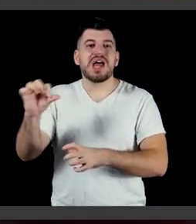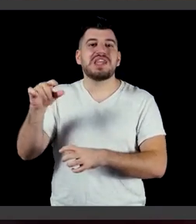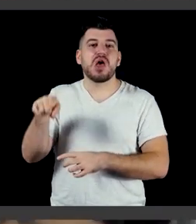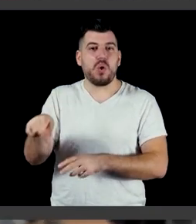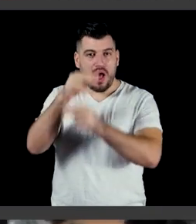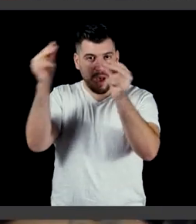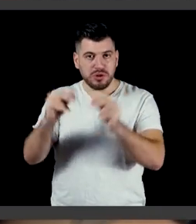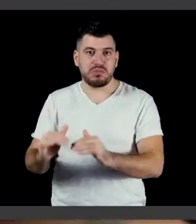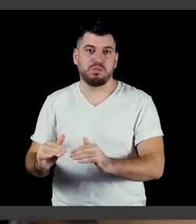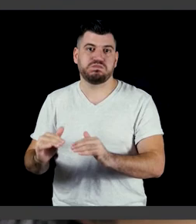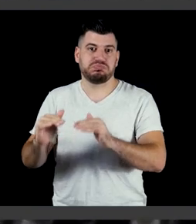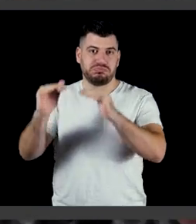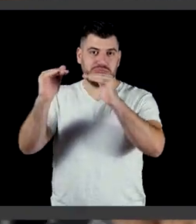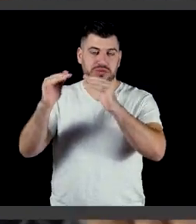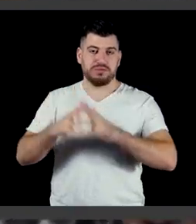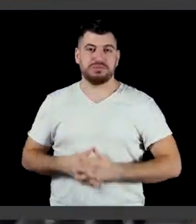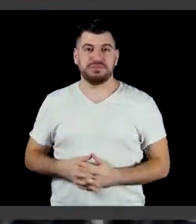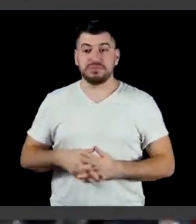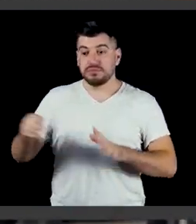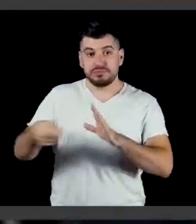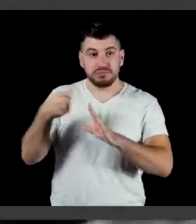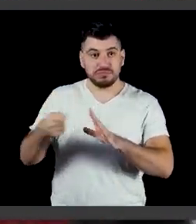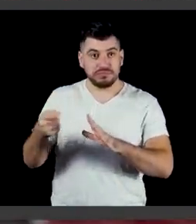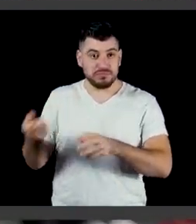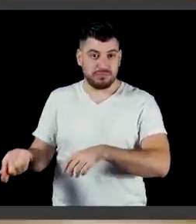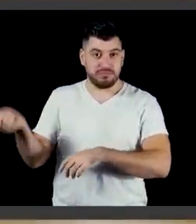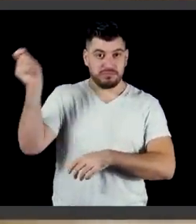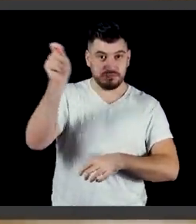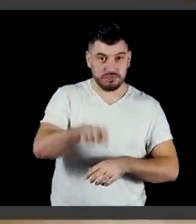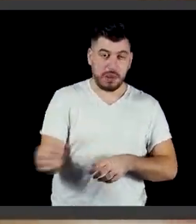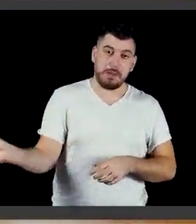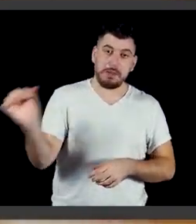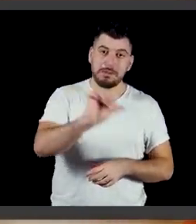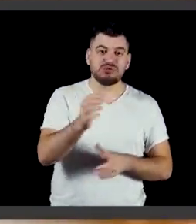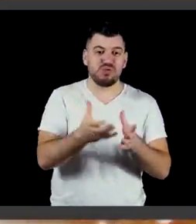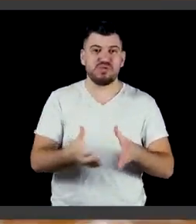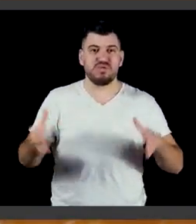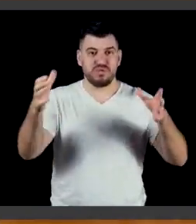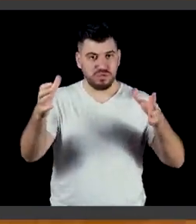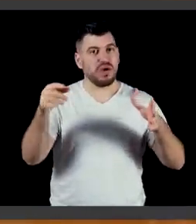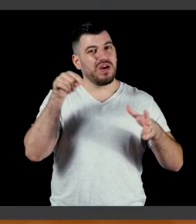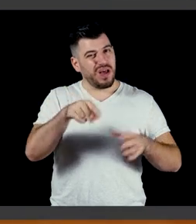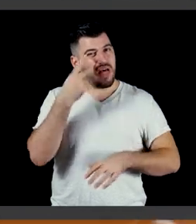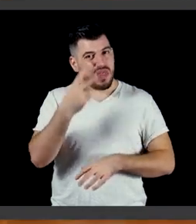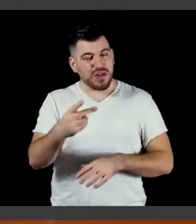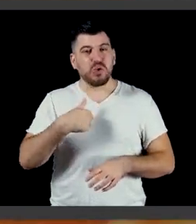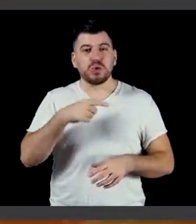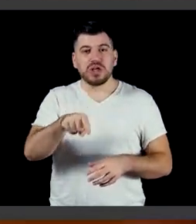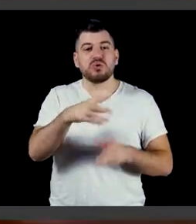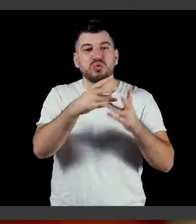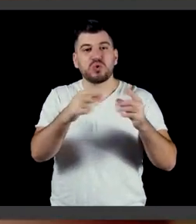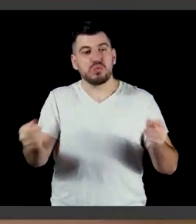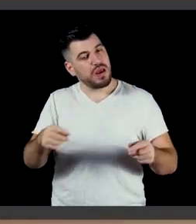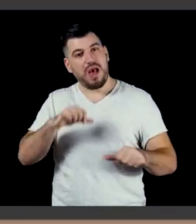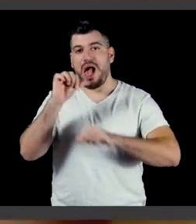φτάσει ακριβώς. Λοιπόν, με το που τα ανακατέψαμε, τα ρίχνουμε ξανά πίσω στο βαζάκι, που όπως θα δείτε το ζουμί έχει αλλάξει